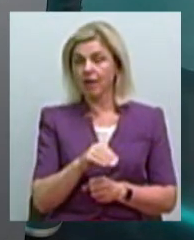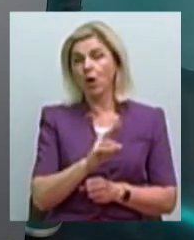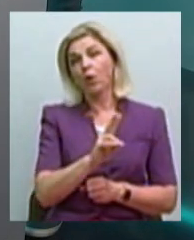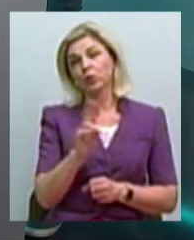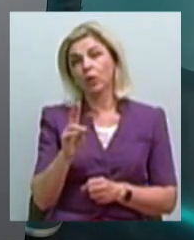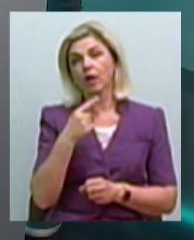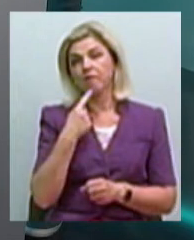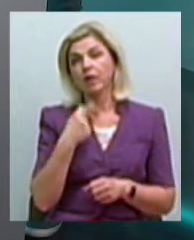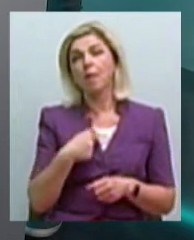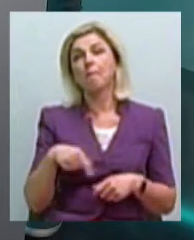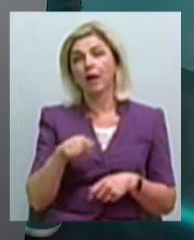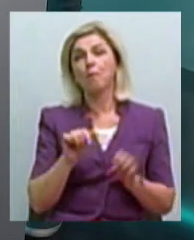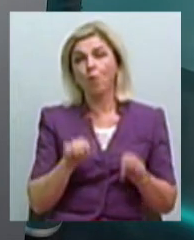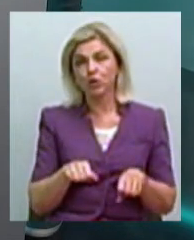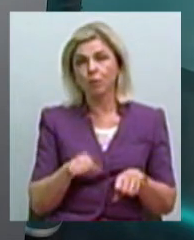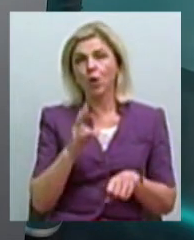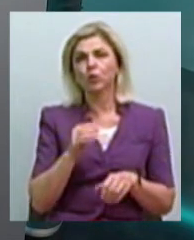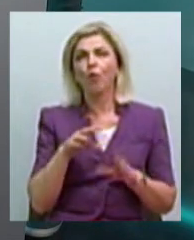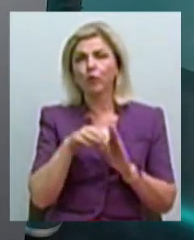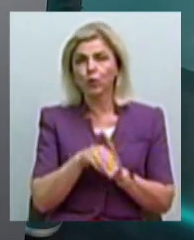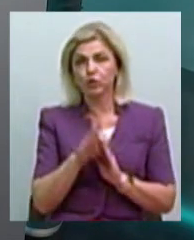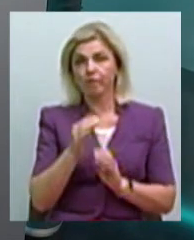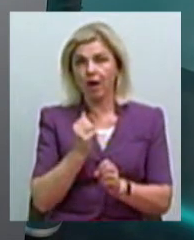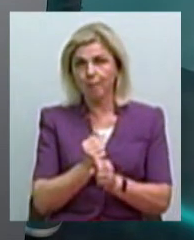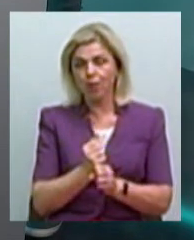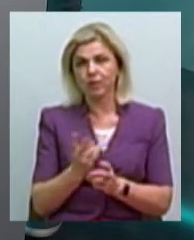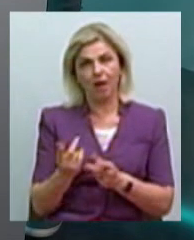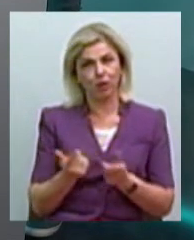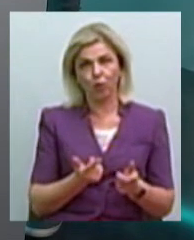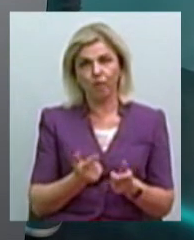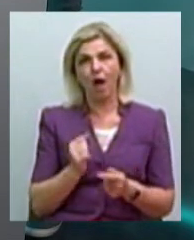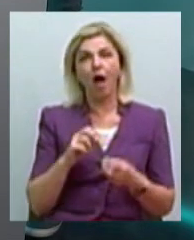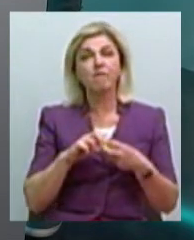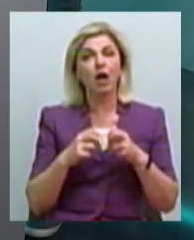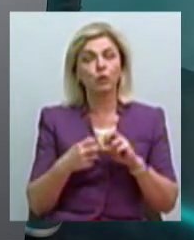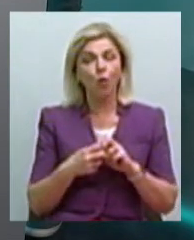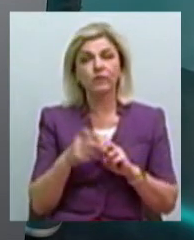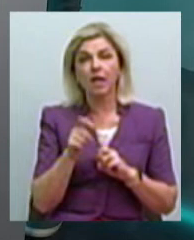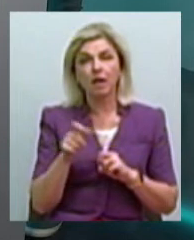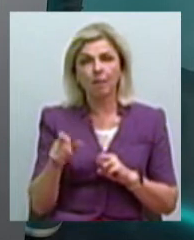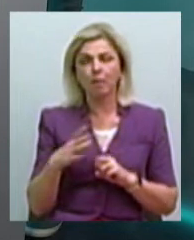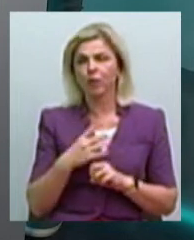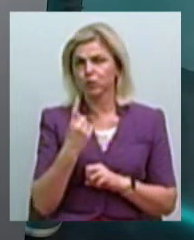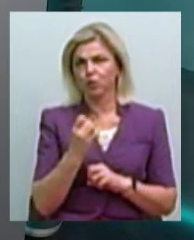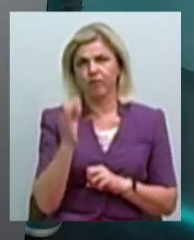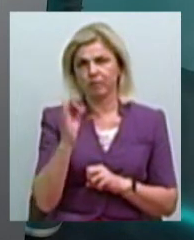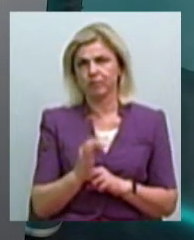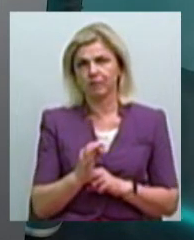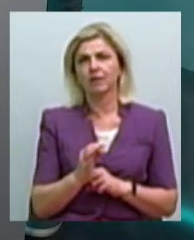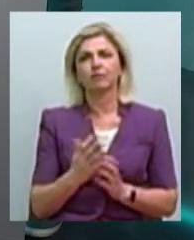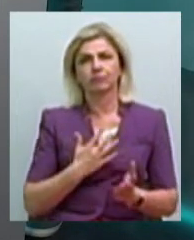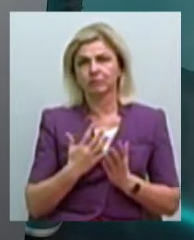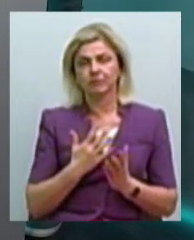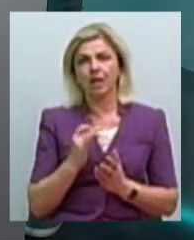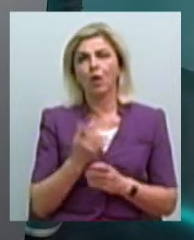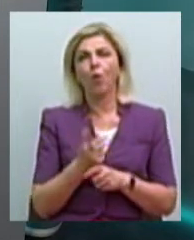по факту включиться в работу был не готов. А франковские ребята были на все 100 заряжены, им очень